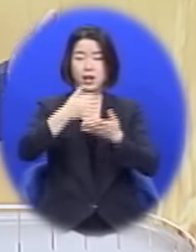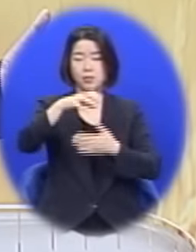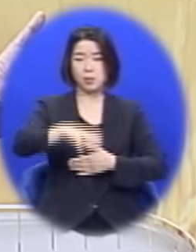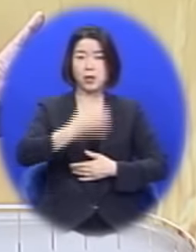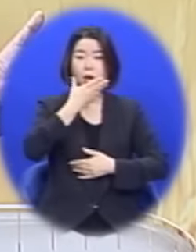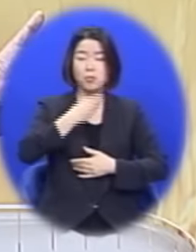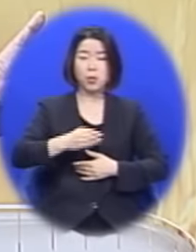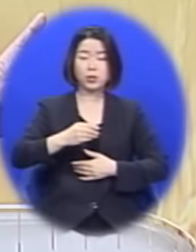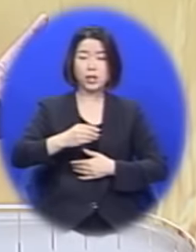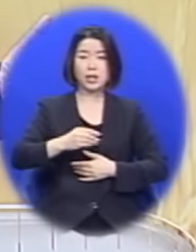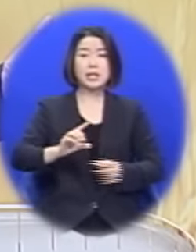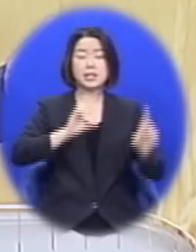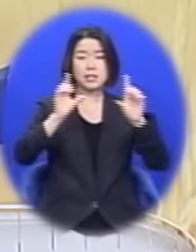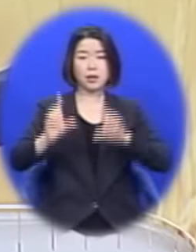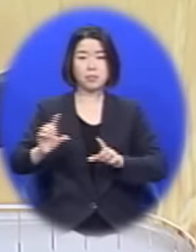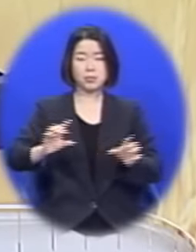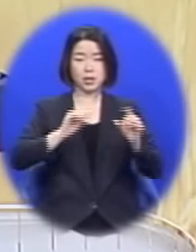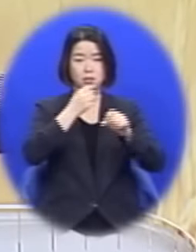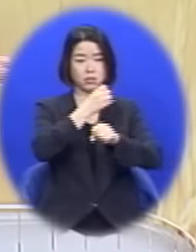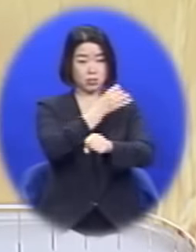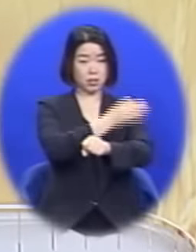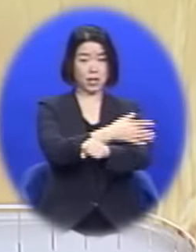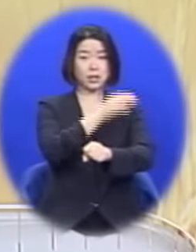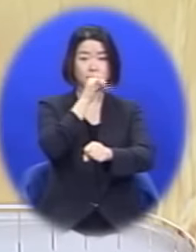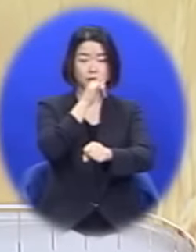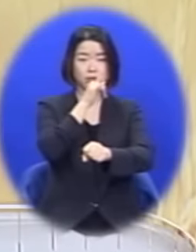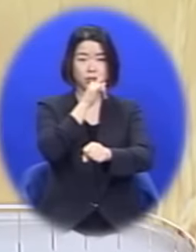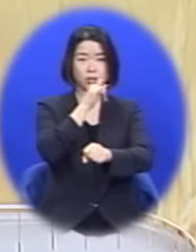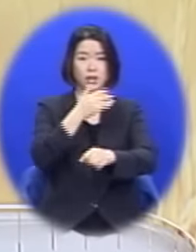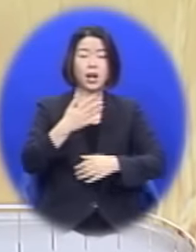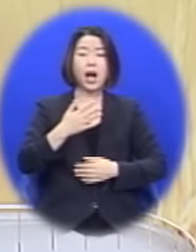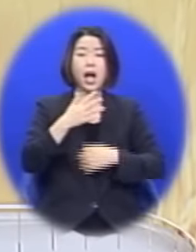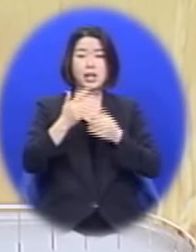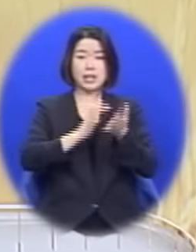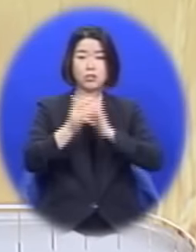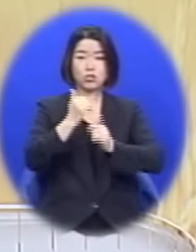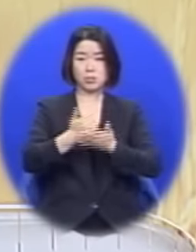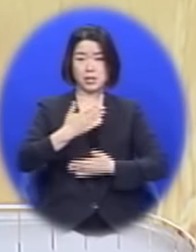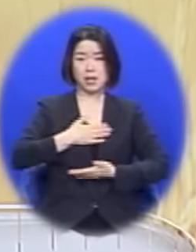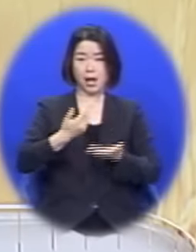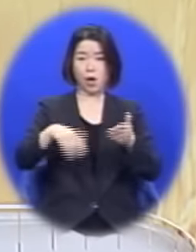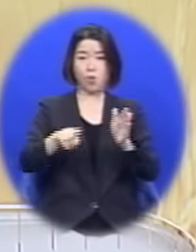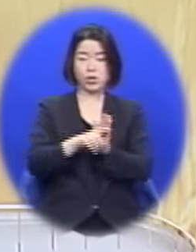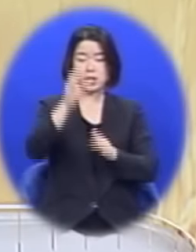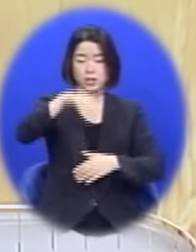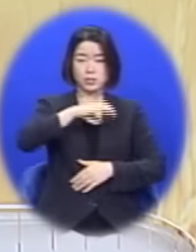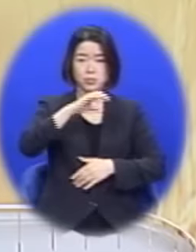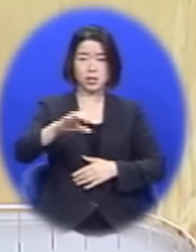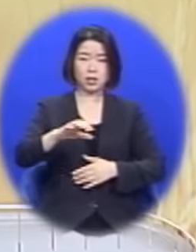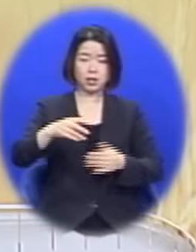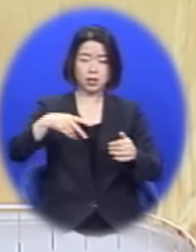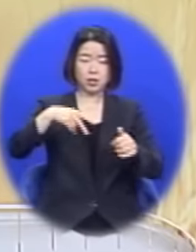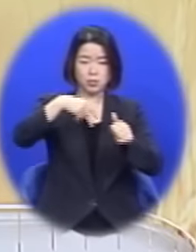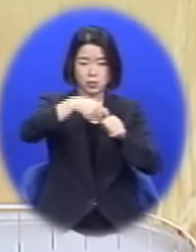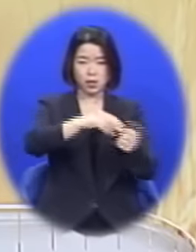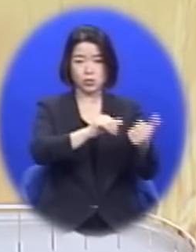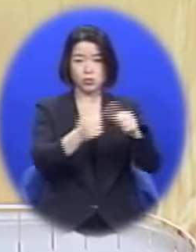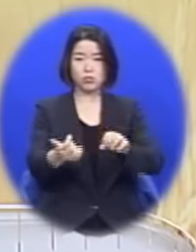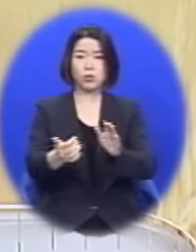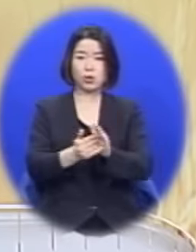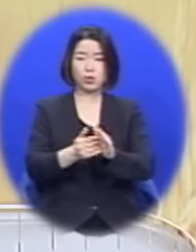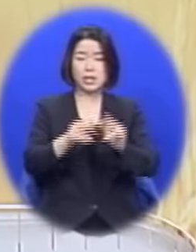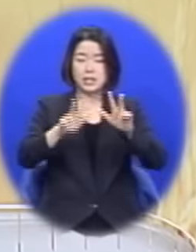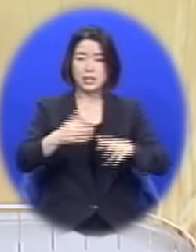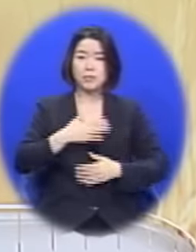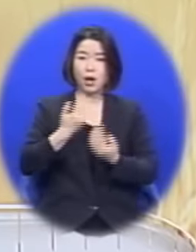간단해요. 예수님이 나 위에 십자가 죽어주셨고 그리고 지금 내 안에 오셔서 나와 함께 사는 것을